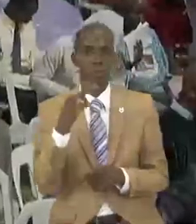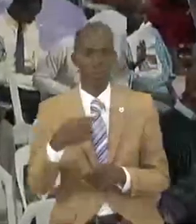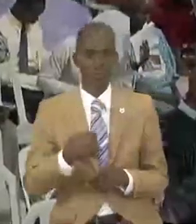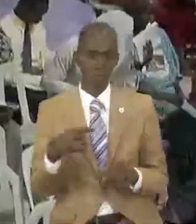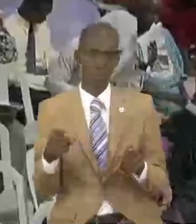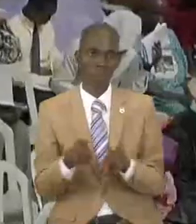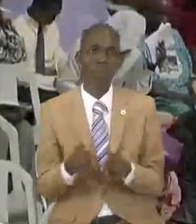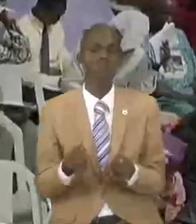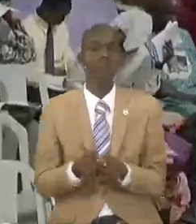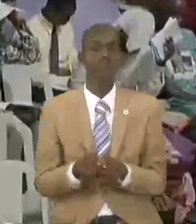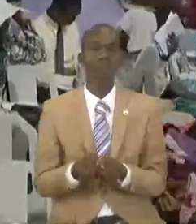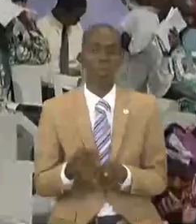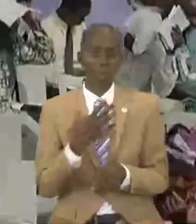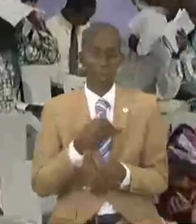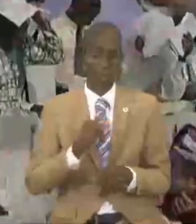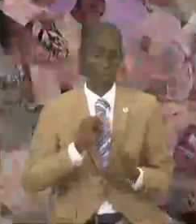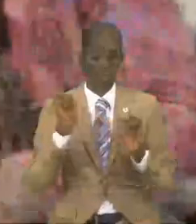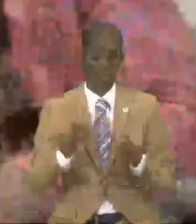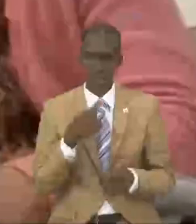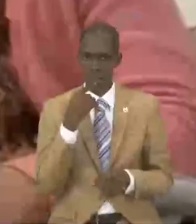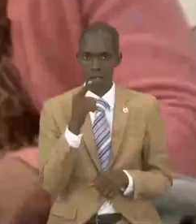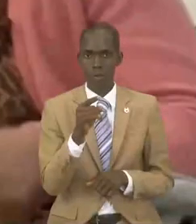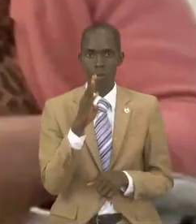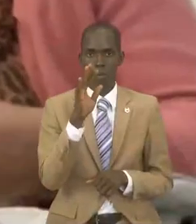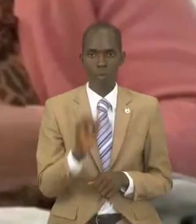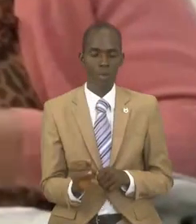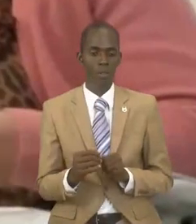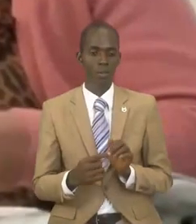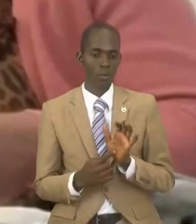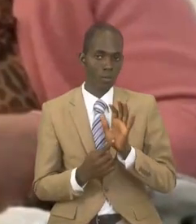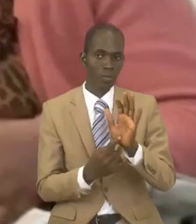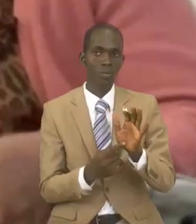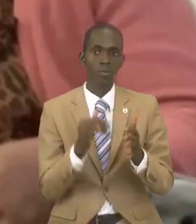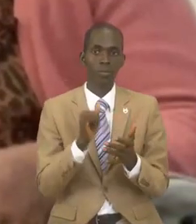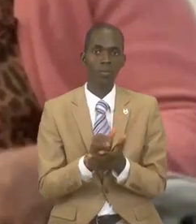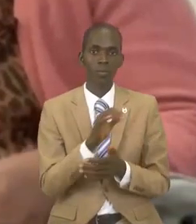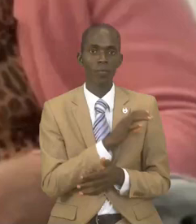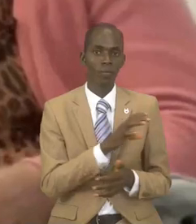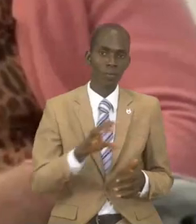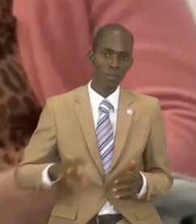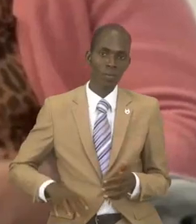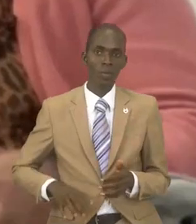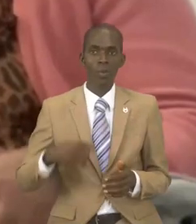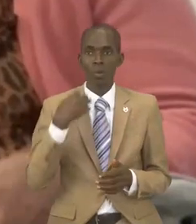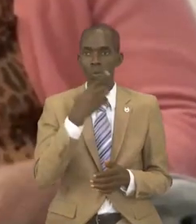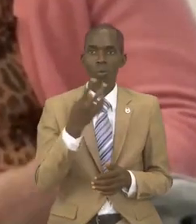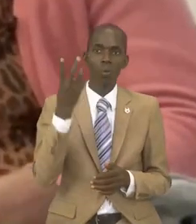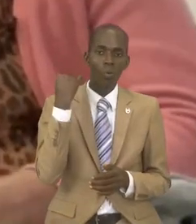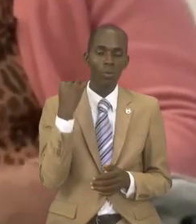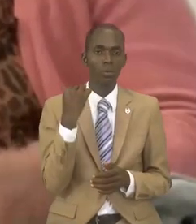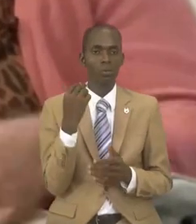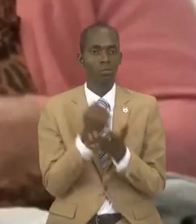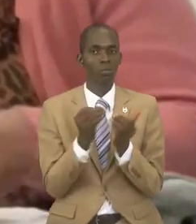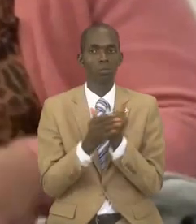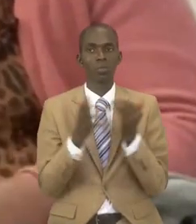Après eux tous, il m'est aussi apparu à moi. Je peux vous le dire, Par révélation, Christ